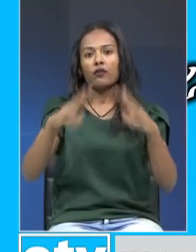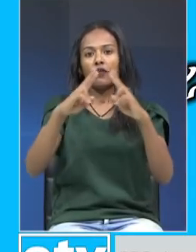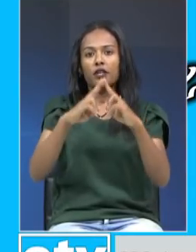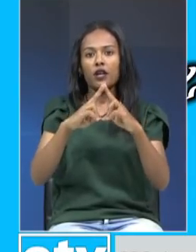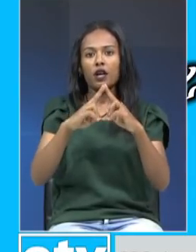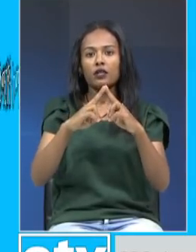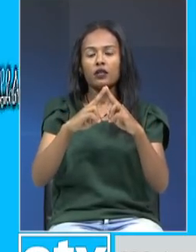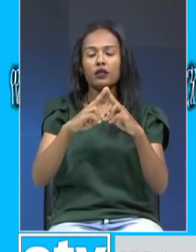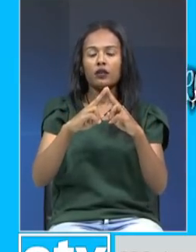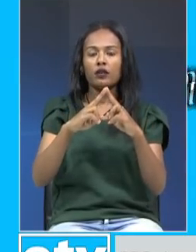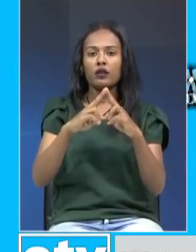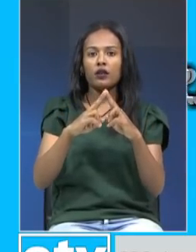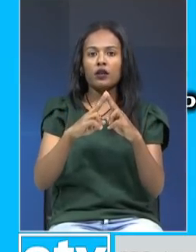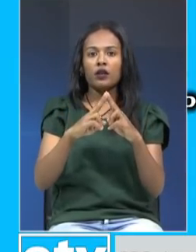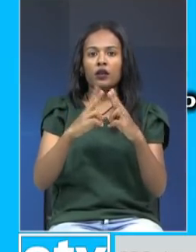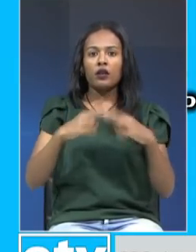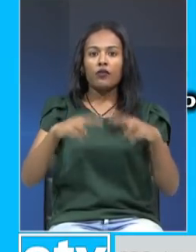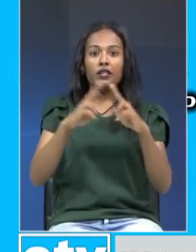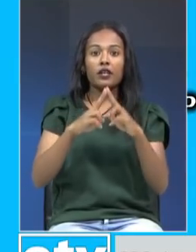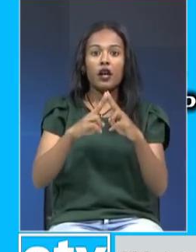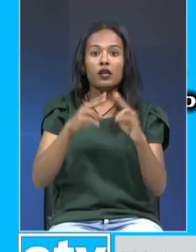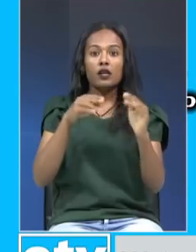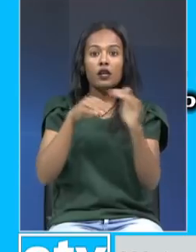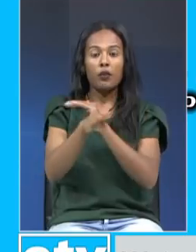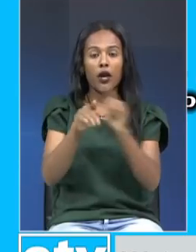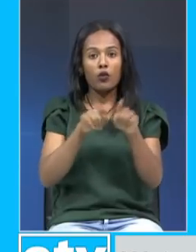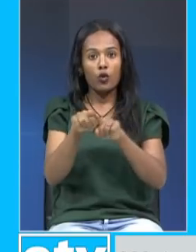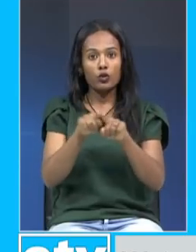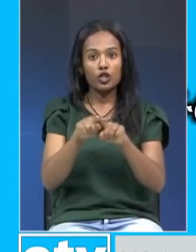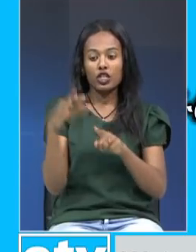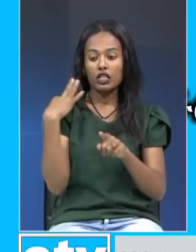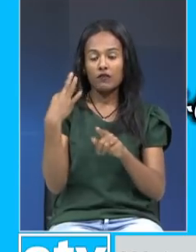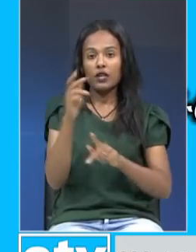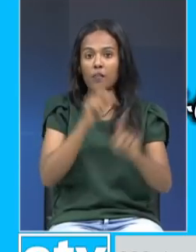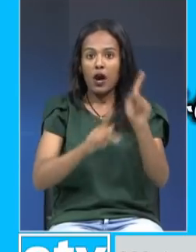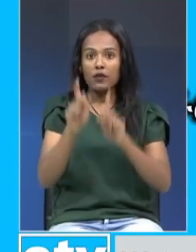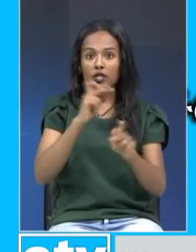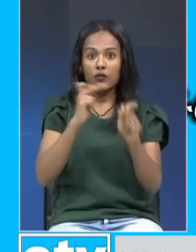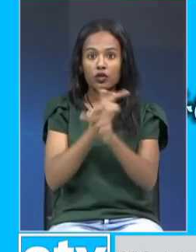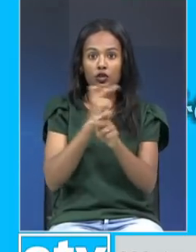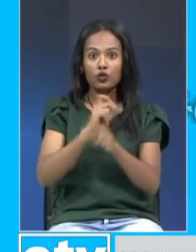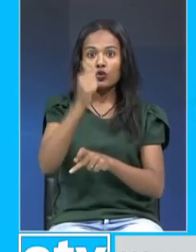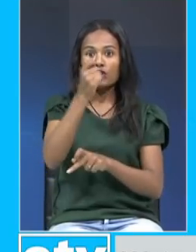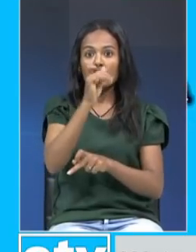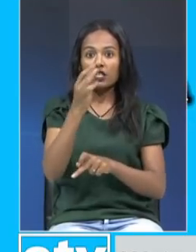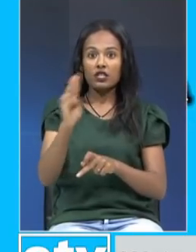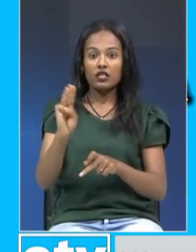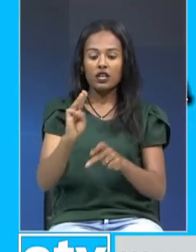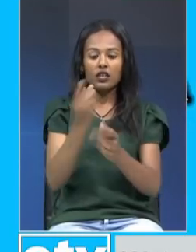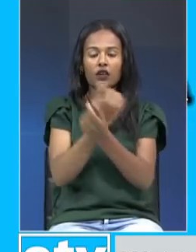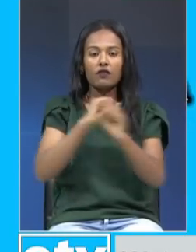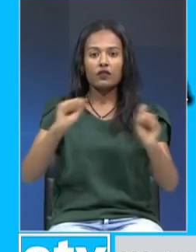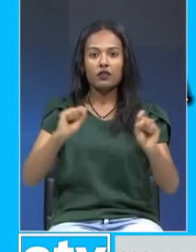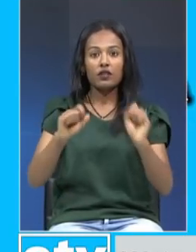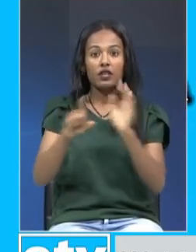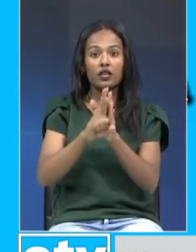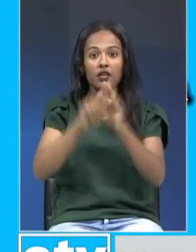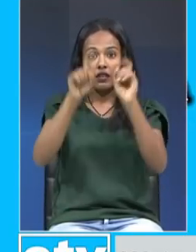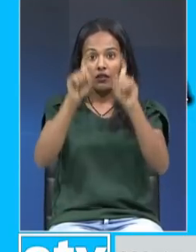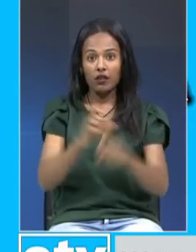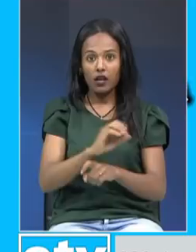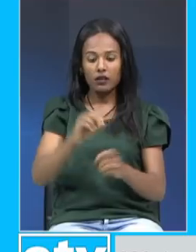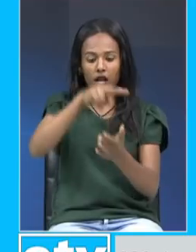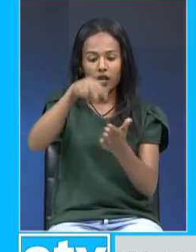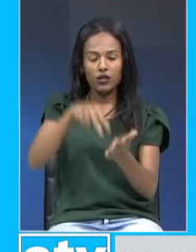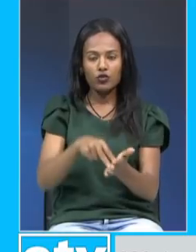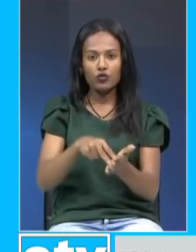ቤት ኮሚሽን፣ የፌዴራል ግብር ይግባኝ ኮሚሽን፣ የሲቪል ማህበረሰብ ድርጅቶች ኤጀንሲ፣ የፍትህ ህግ ጥናትና ምርምር